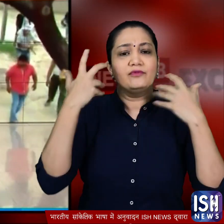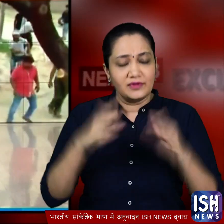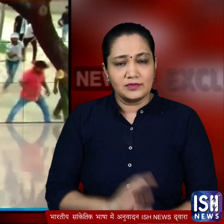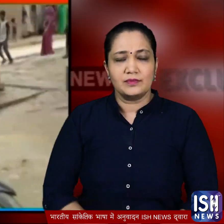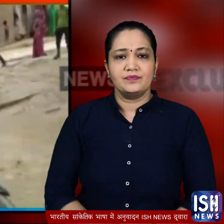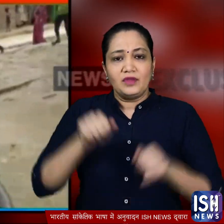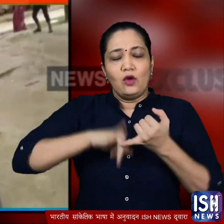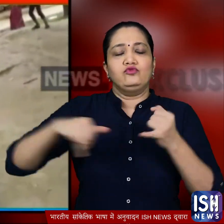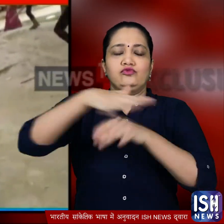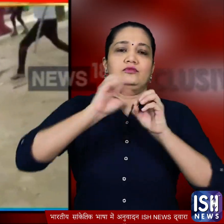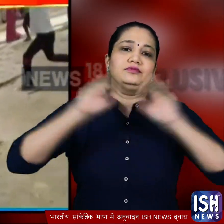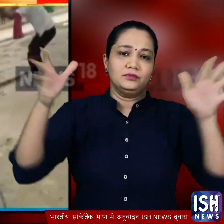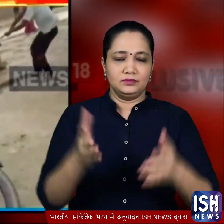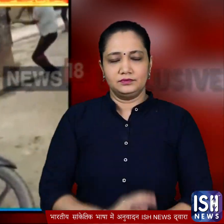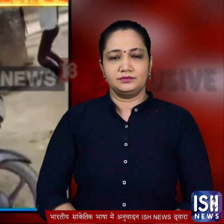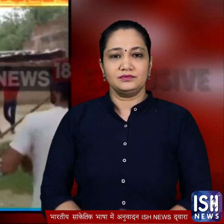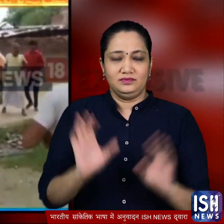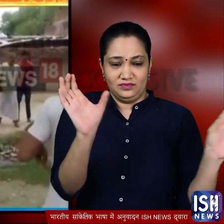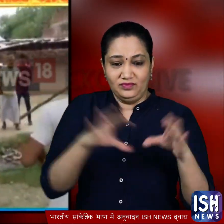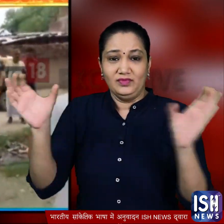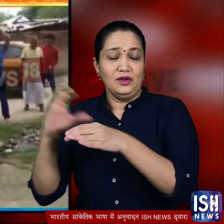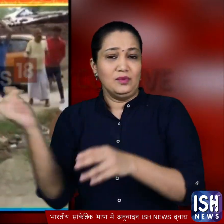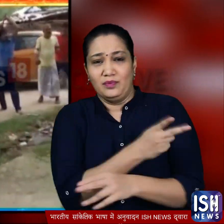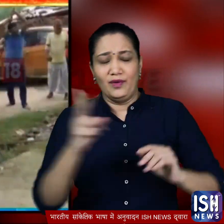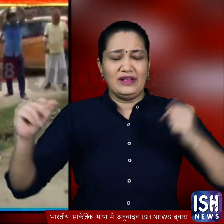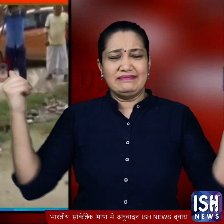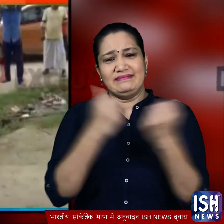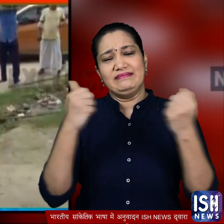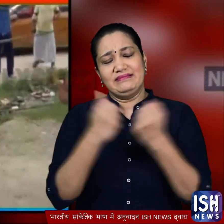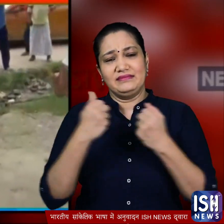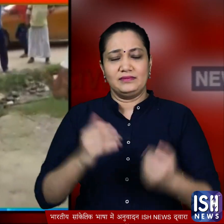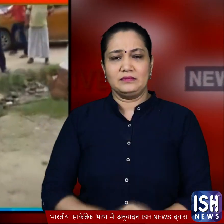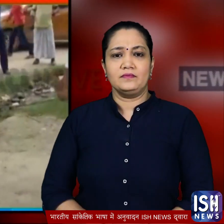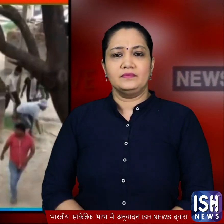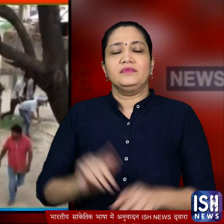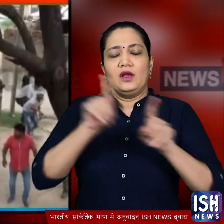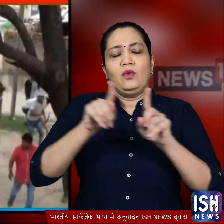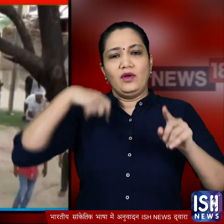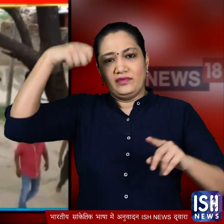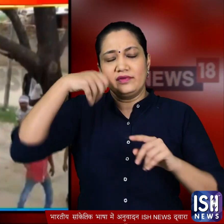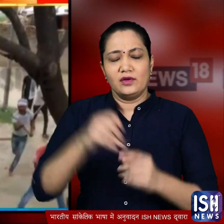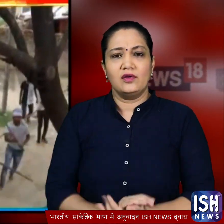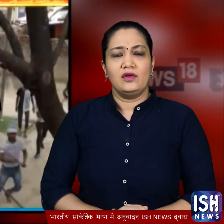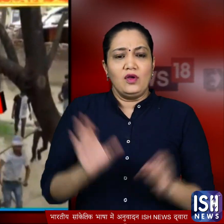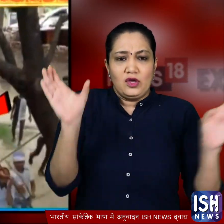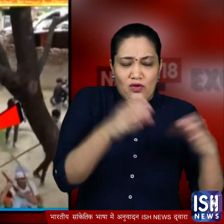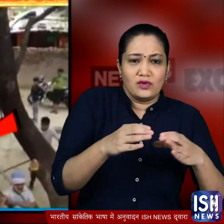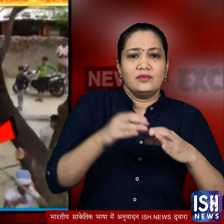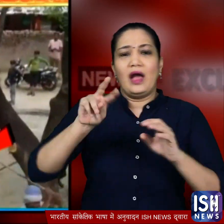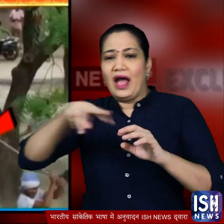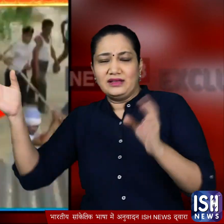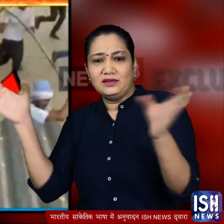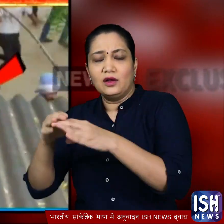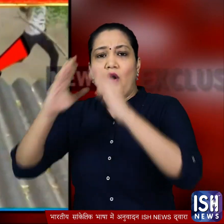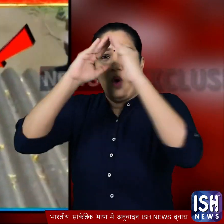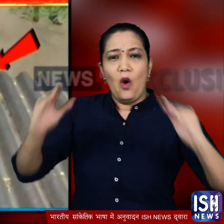हो रहा, जिसमें दोनों ओर के लोग एक दूसरे से भिड़ते दिखाई दिए। वहां से आई एक तस्वीर में तो एक पक्ष के लोग दूसरी तरफ के लोगों